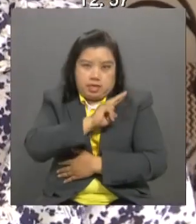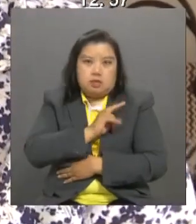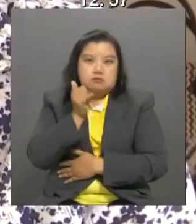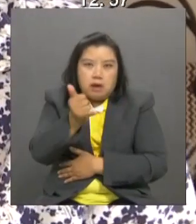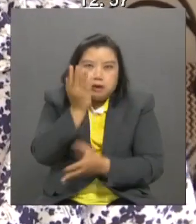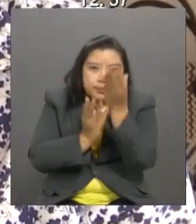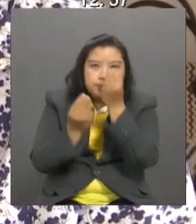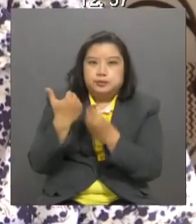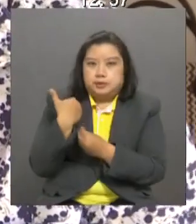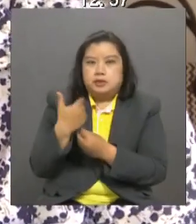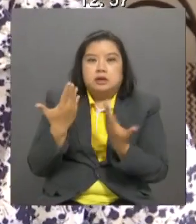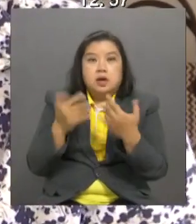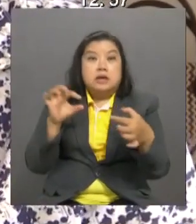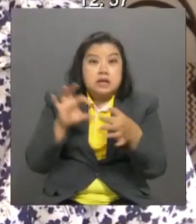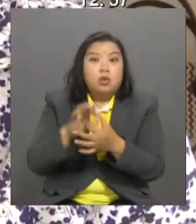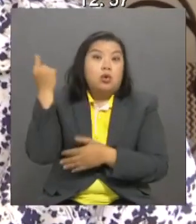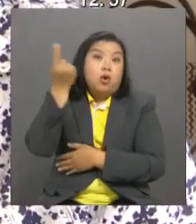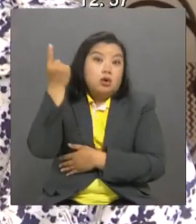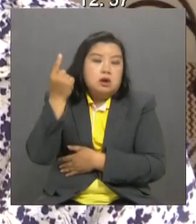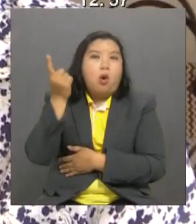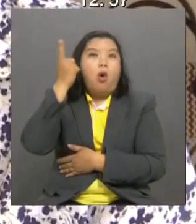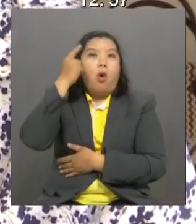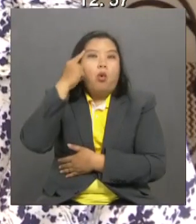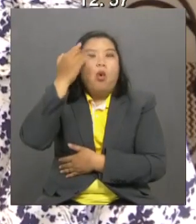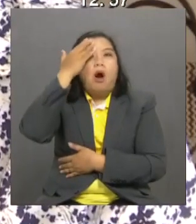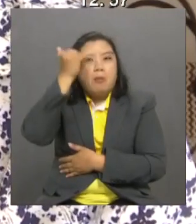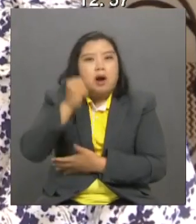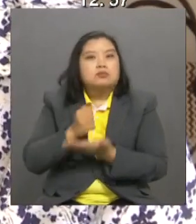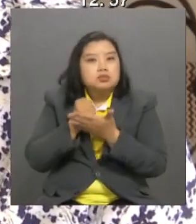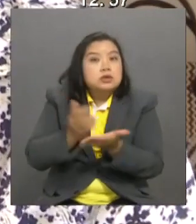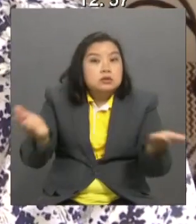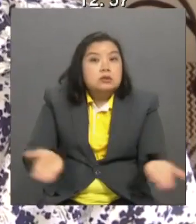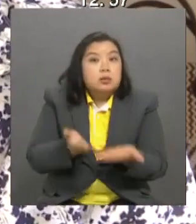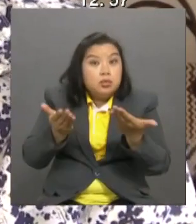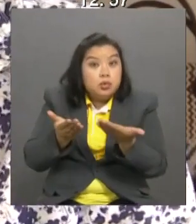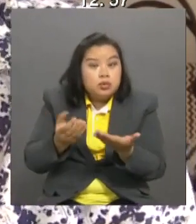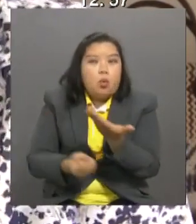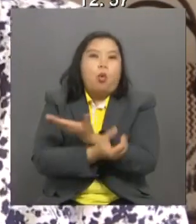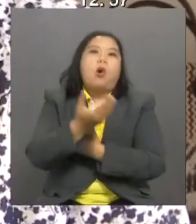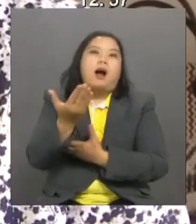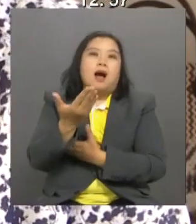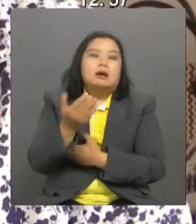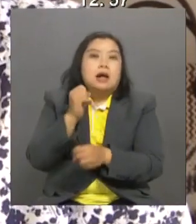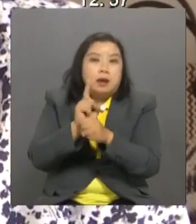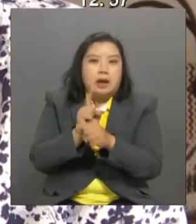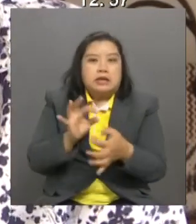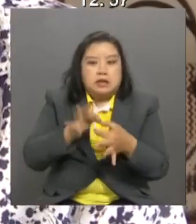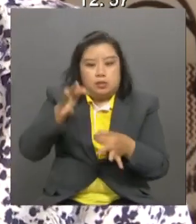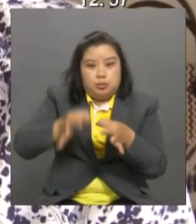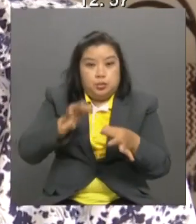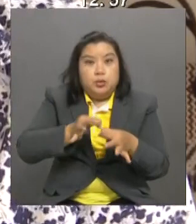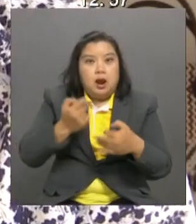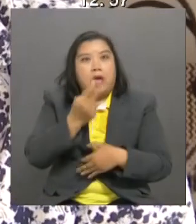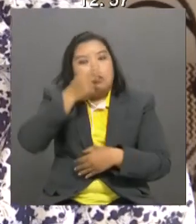ที่ยวเนี่ยมันจะทำให้เป็นเหมือนกับว่ากลไกหนึ่งที่จะสามารถต่อยอดแล้วก็กระจายความรู้ของชุดมโนรานี้ออกไป